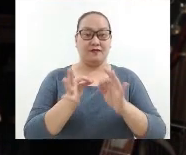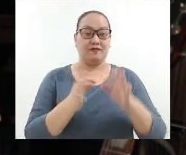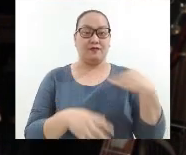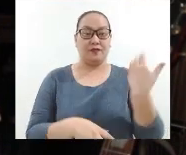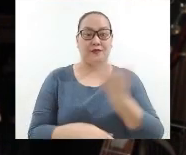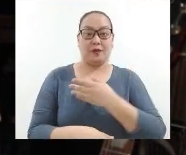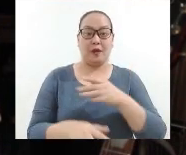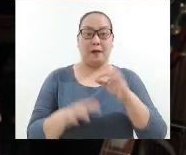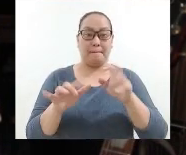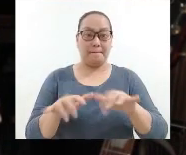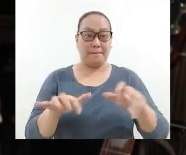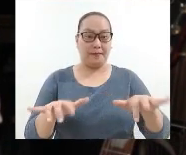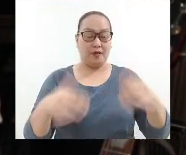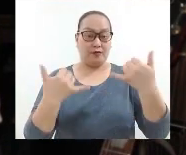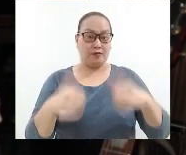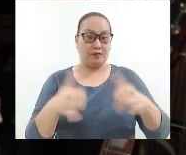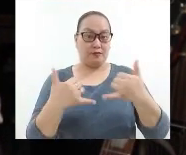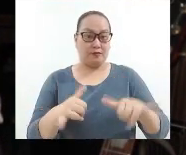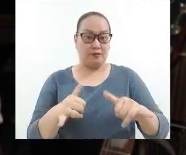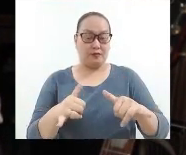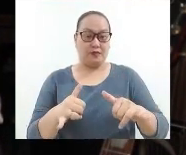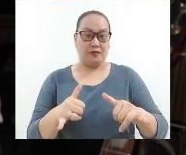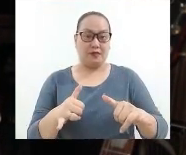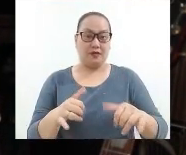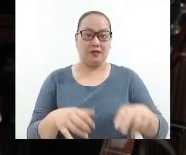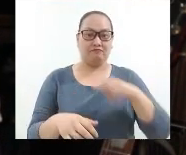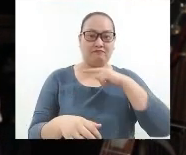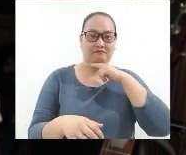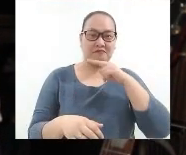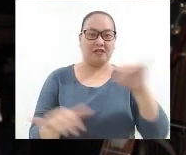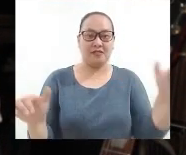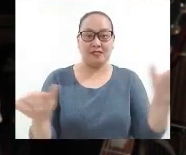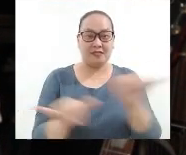With the piano, I'm sure you won't get the same feeling.